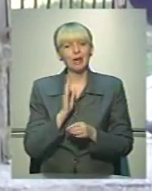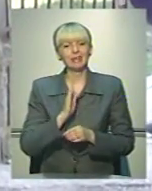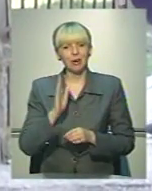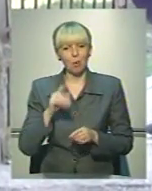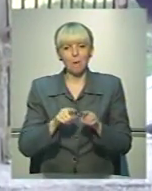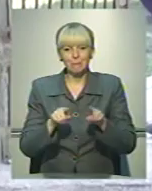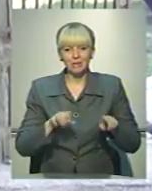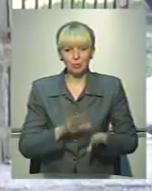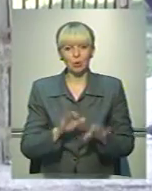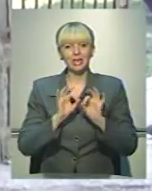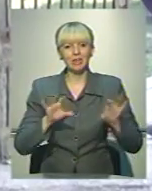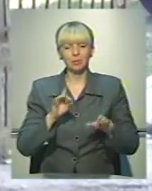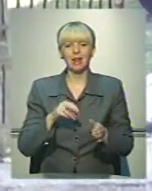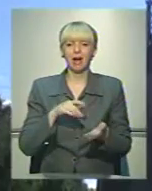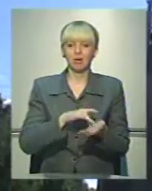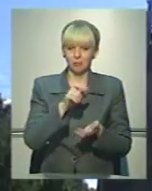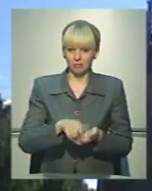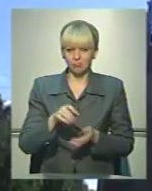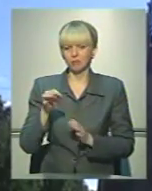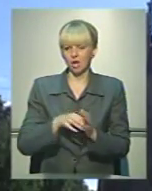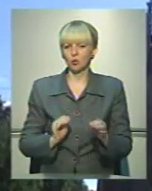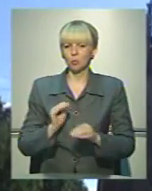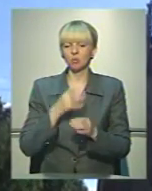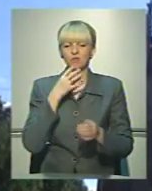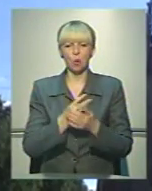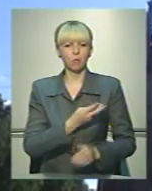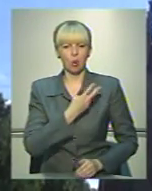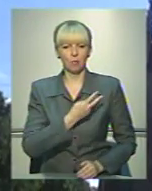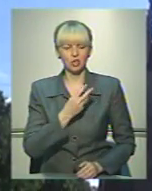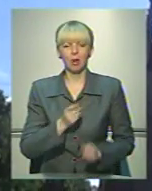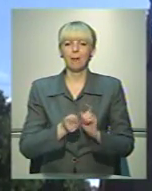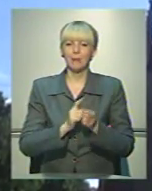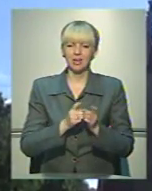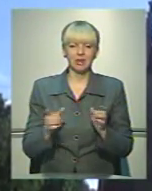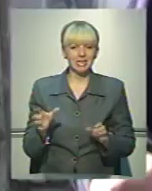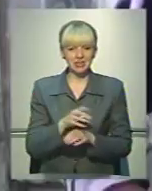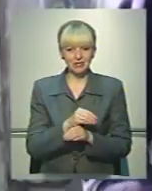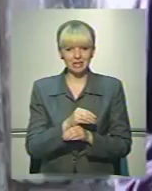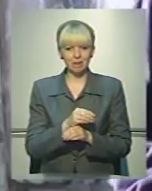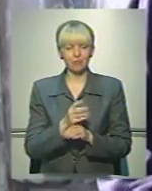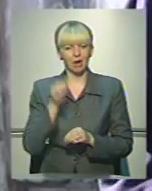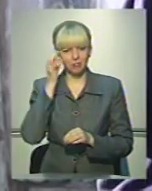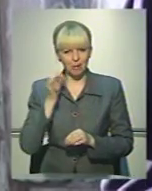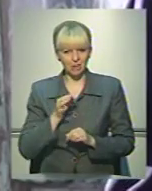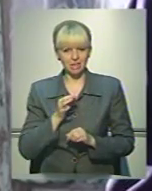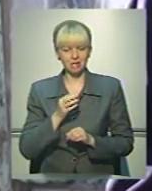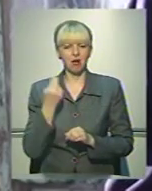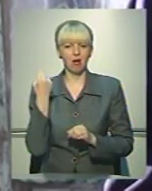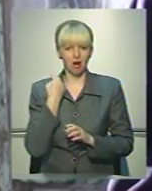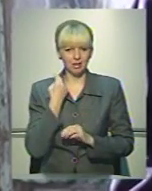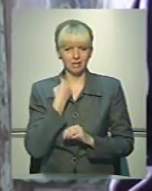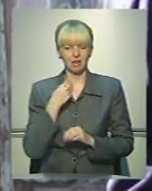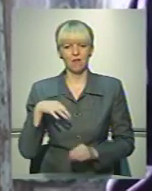майбутніх плитах буде інформація для туристів, відразу додають свої побажання перекласти все на німецький,